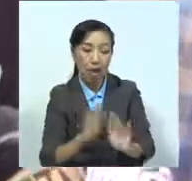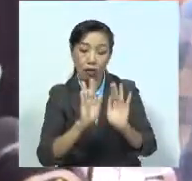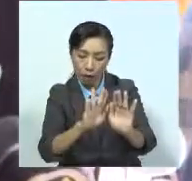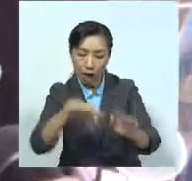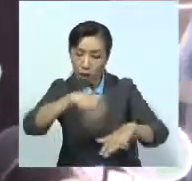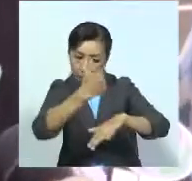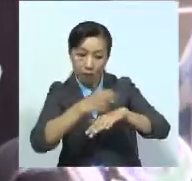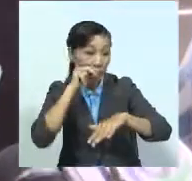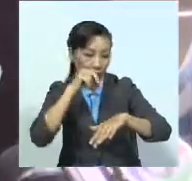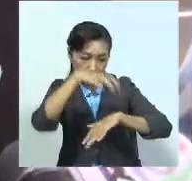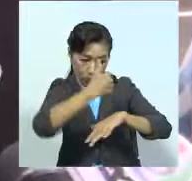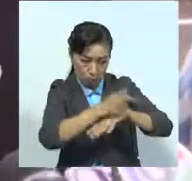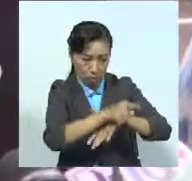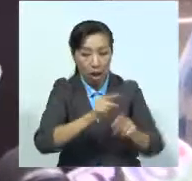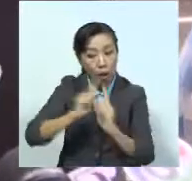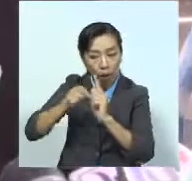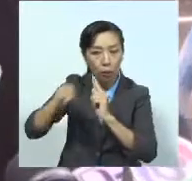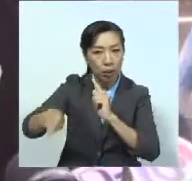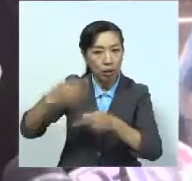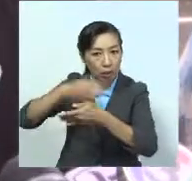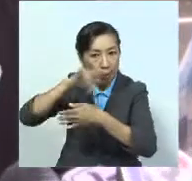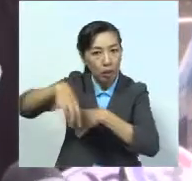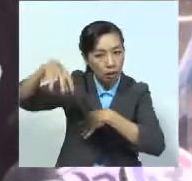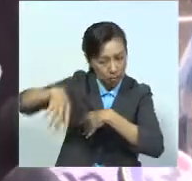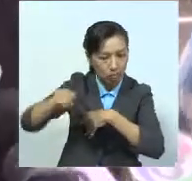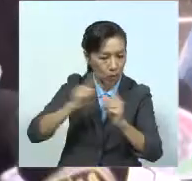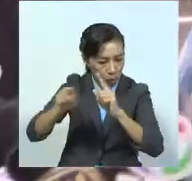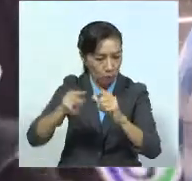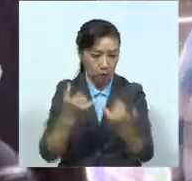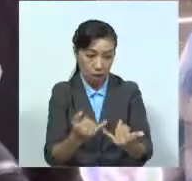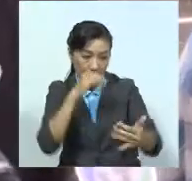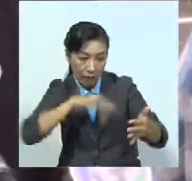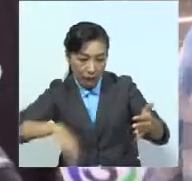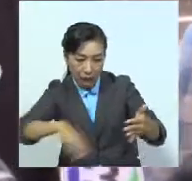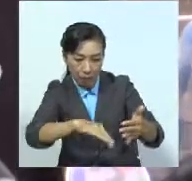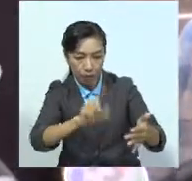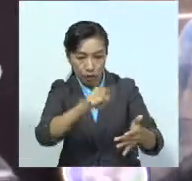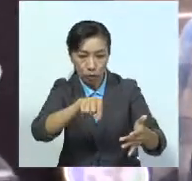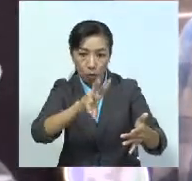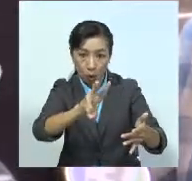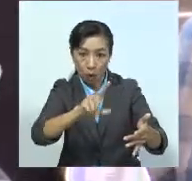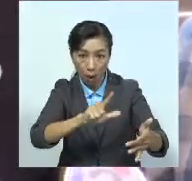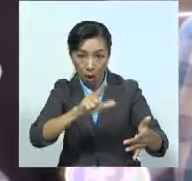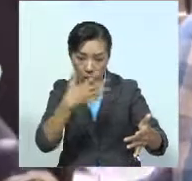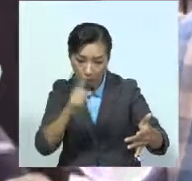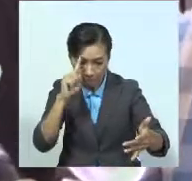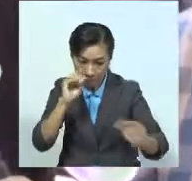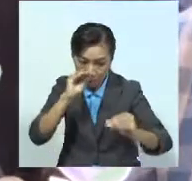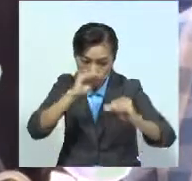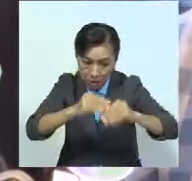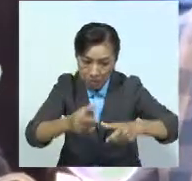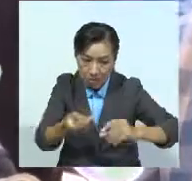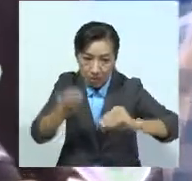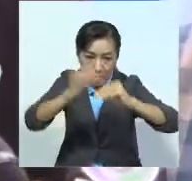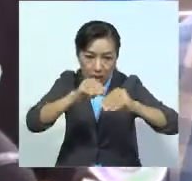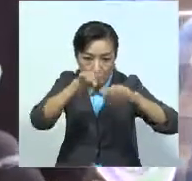เร่งพัฒนาแหล่งน้ำอันนี้เนี่ยเราก็ต้องเร่งทำขึ้นมาเพราะตอนนี้มัน 1.6 แล้วนะครับถ้าขยายให้กับประชาชนพี่น้องประชาชนได้เนี่ยมั